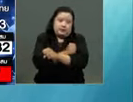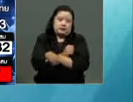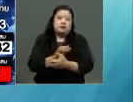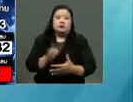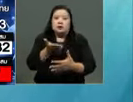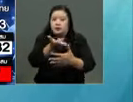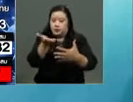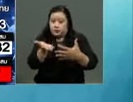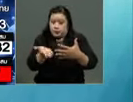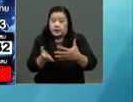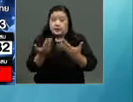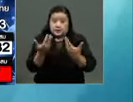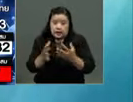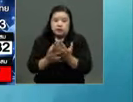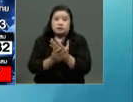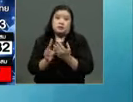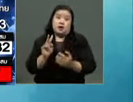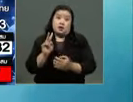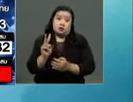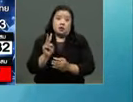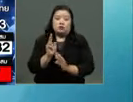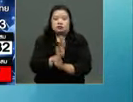ดับแรกนะครับที่สะสมถ้าใน 2